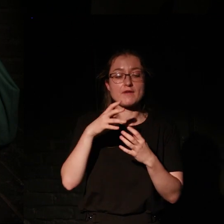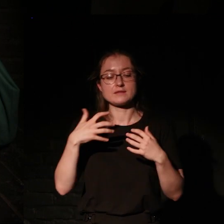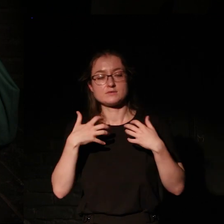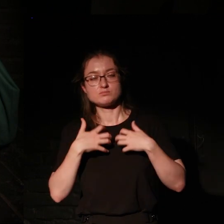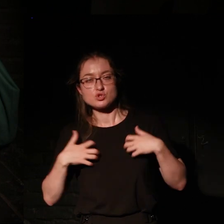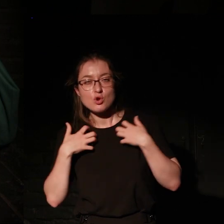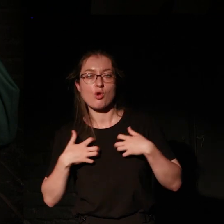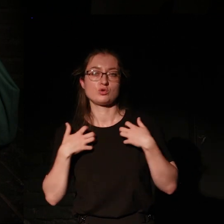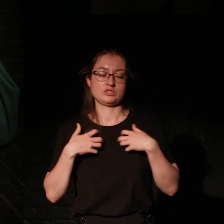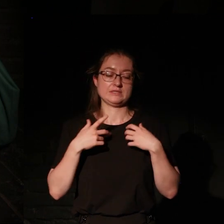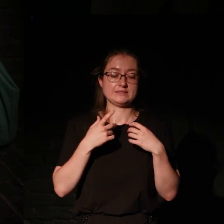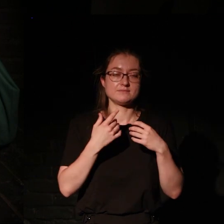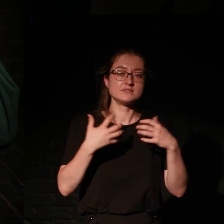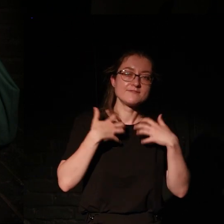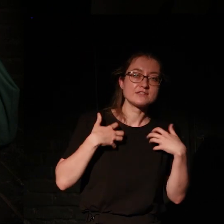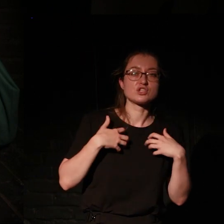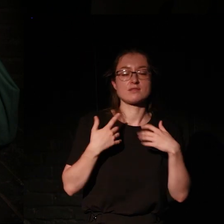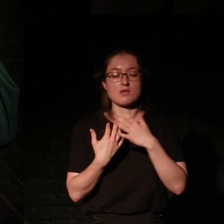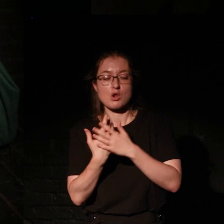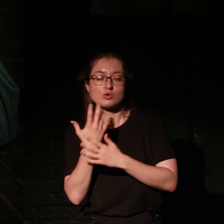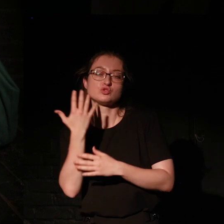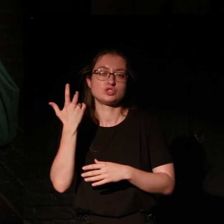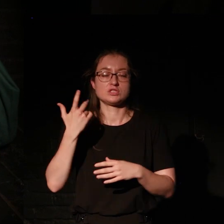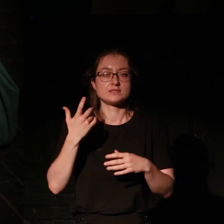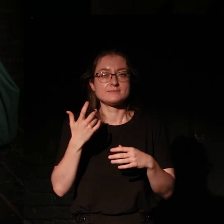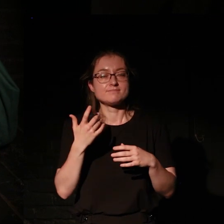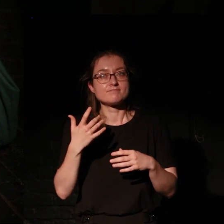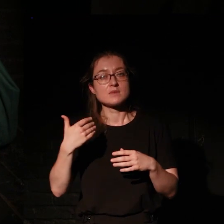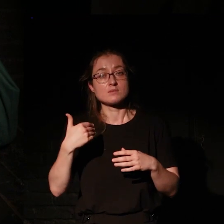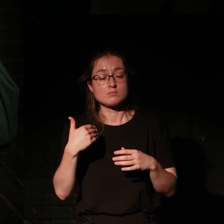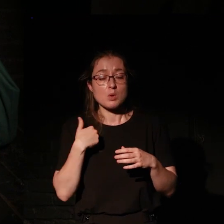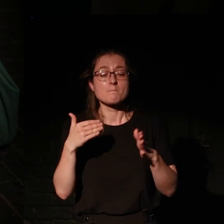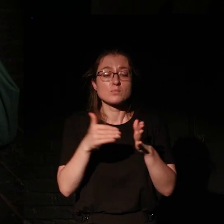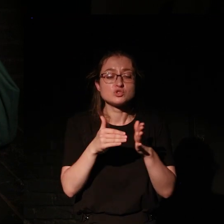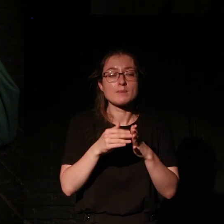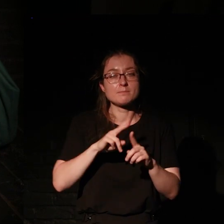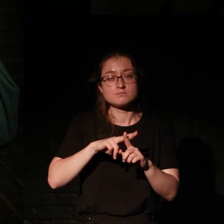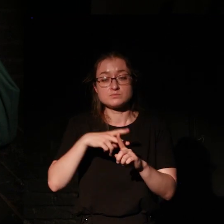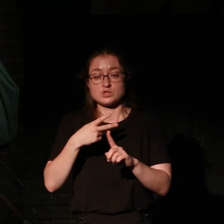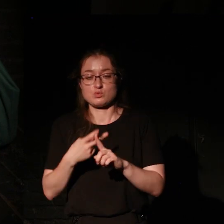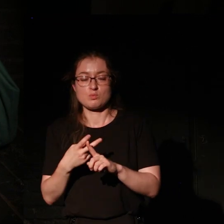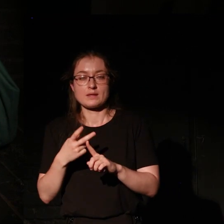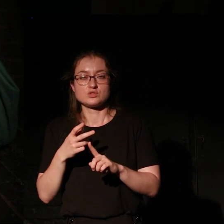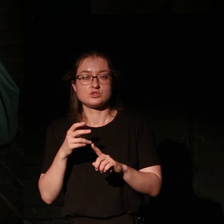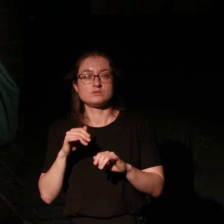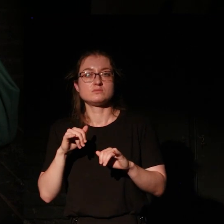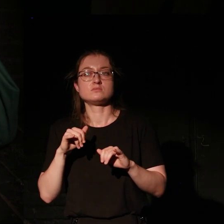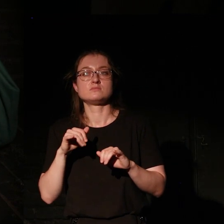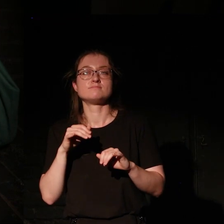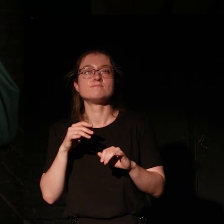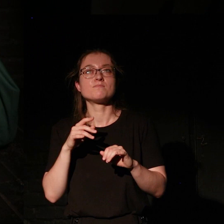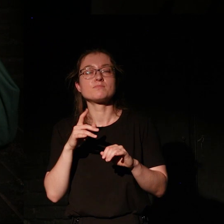zwierzęta czy rośliny, tak, no to trzeba było tak to przetłumaczyć, żeby człowiek mniej więcej miał